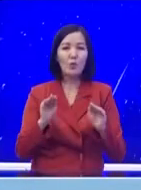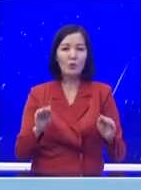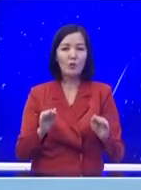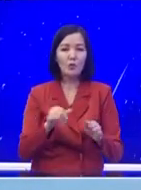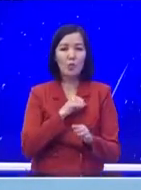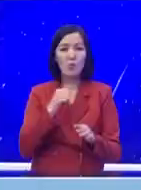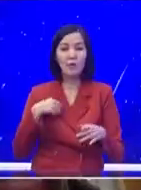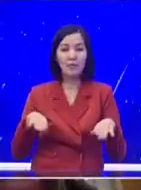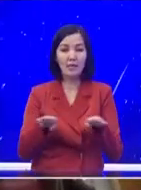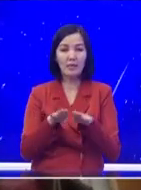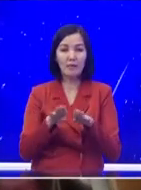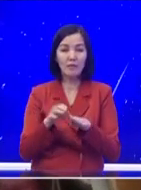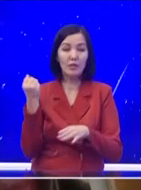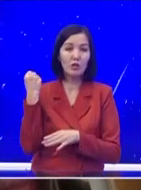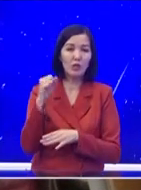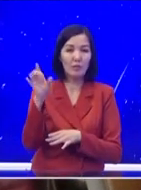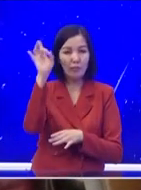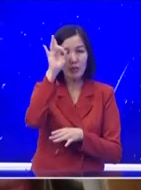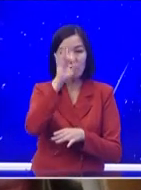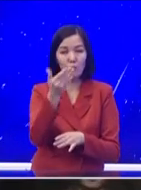өзі сияқты ізбасарларын даярлау.